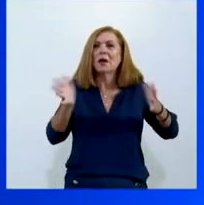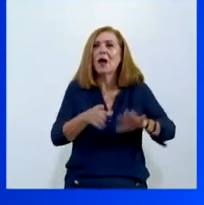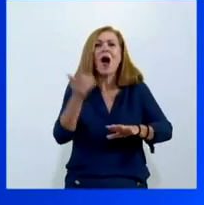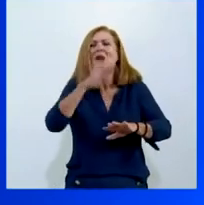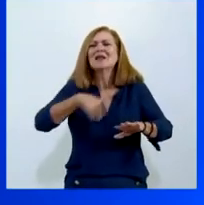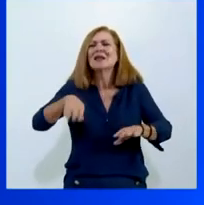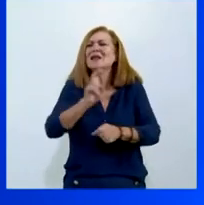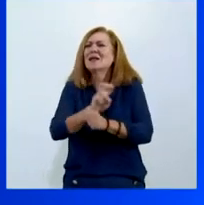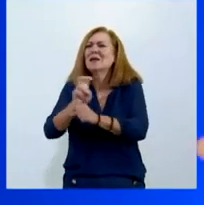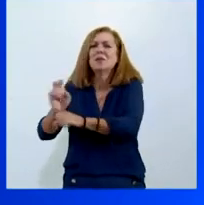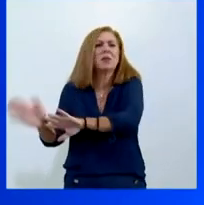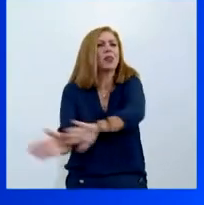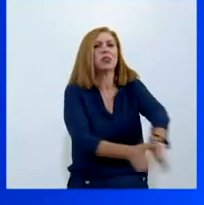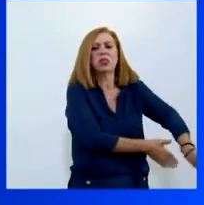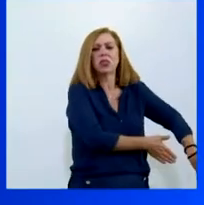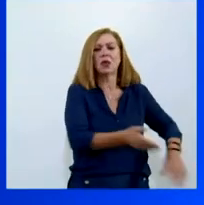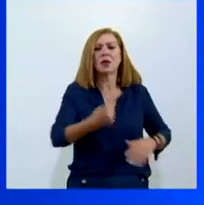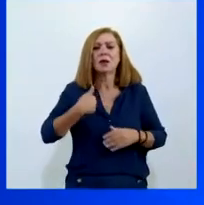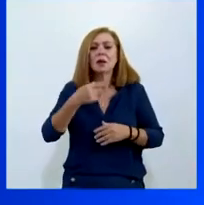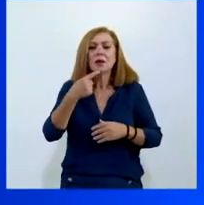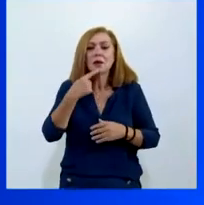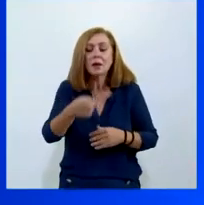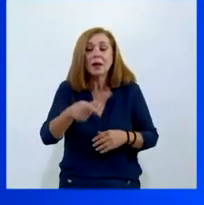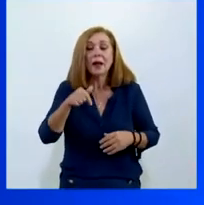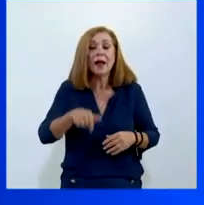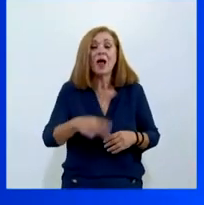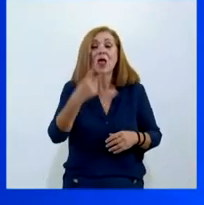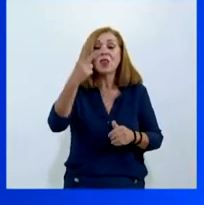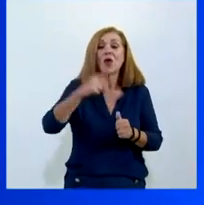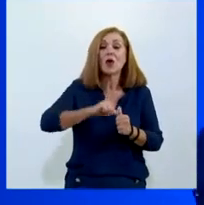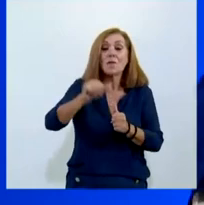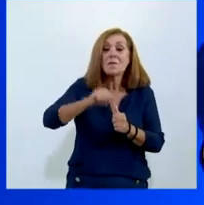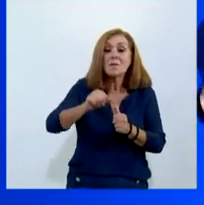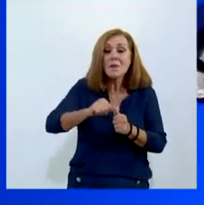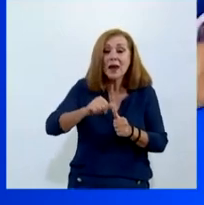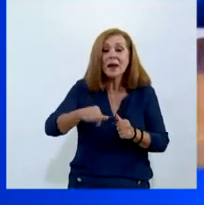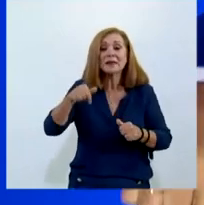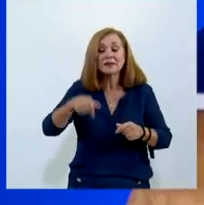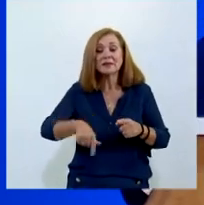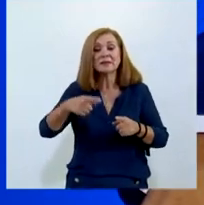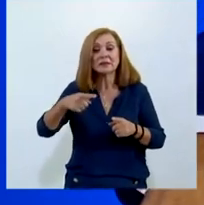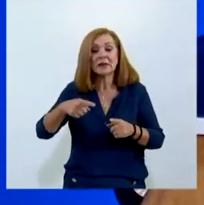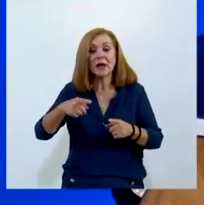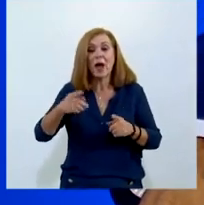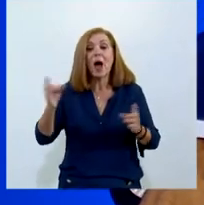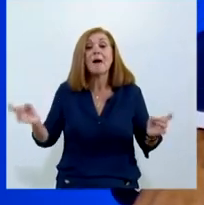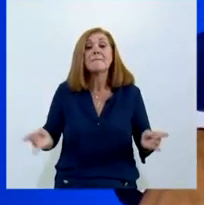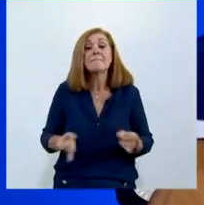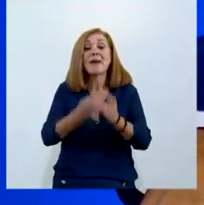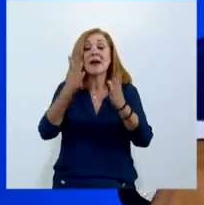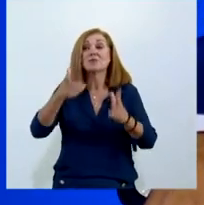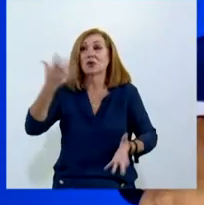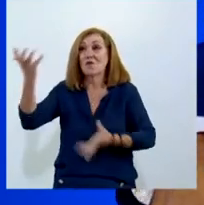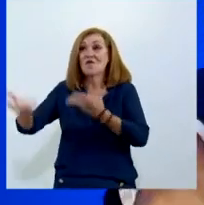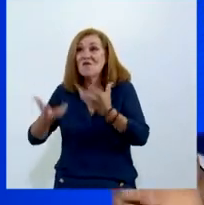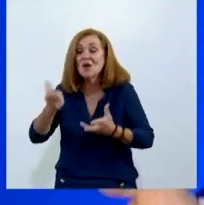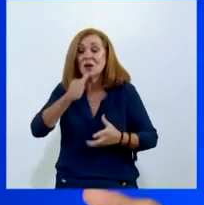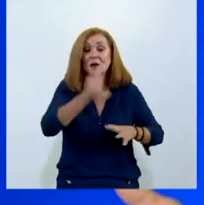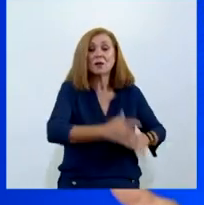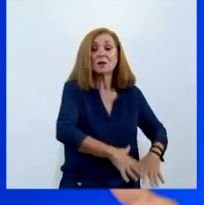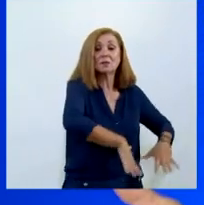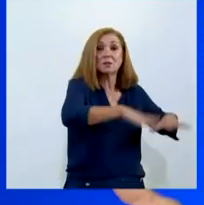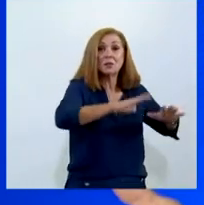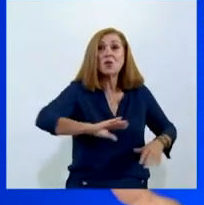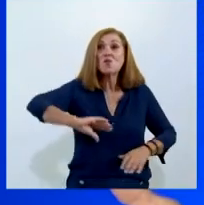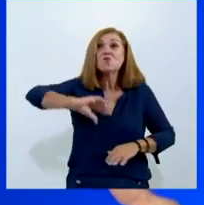3 μήνες η χώρα πήρε επενδυτική βαθμίδα. Εάν δεν είχαμε τις φωτιές και τις πλημμύρες, αυτή θα ήταν η